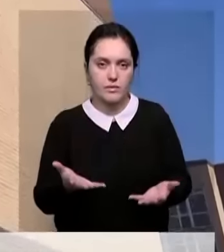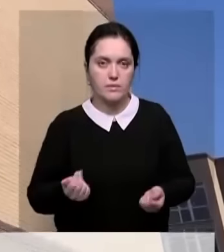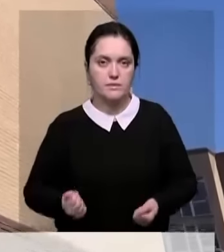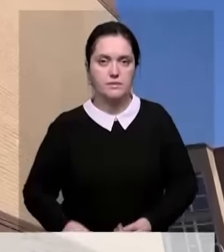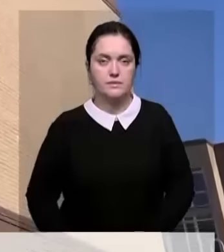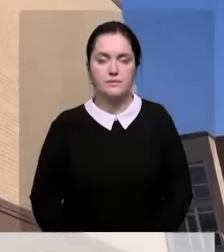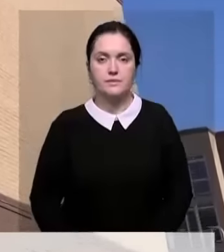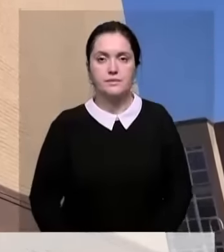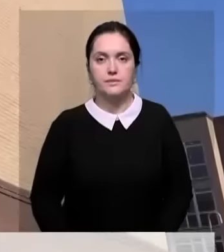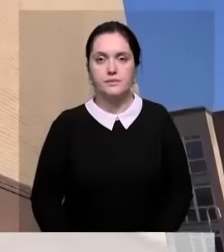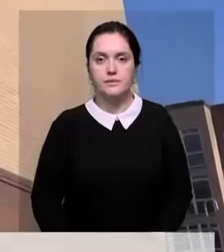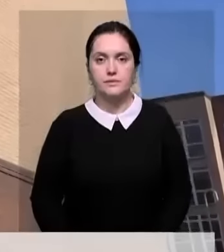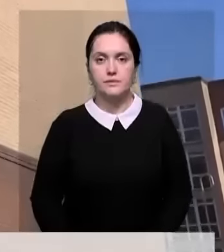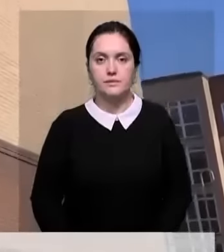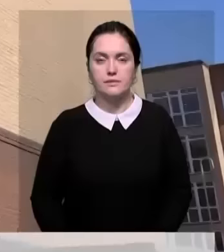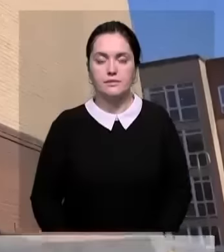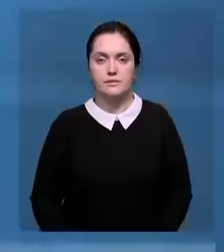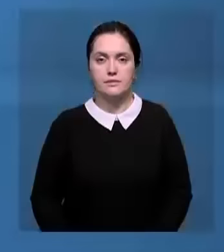Дмитриев, 24 Кизет.